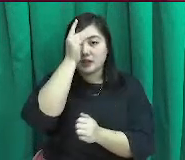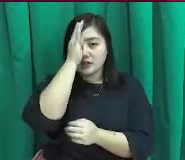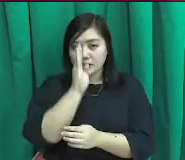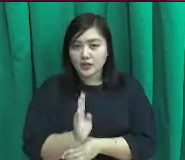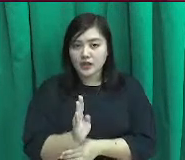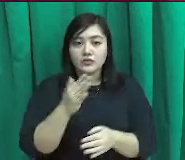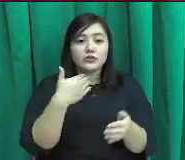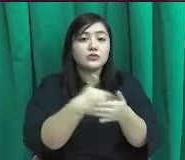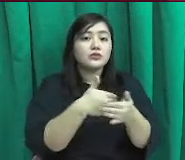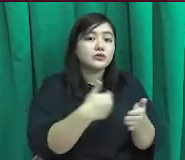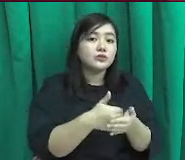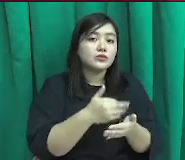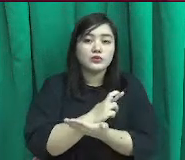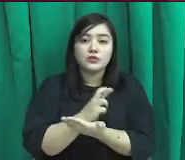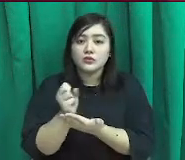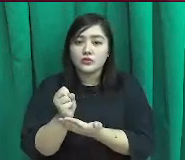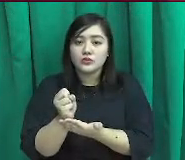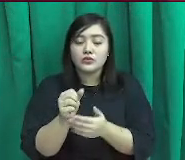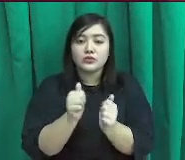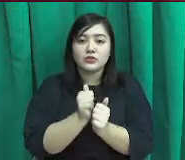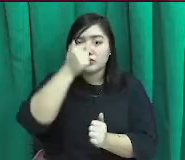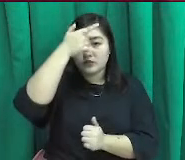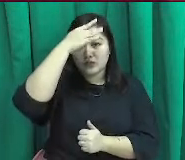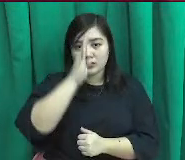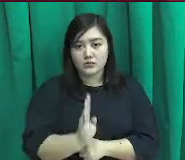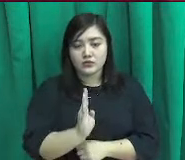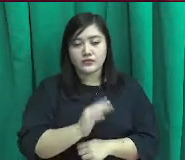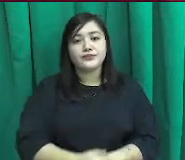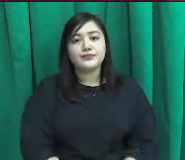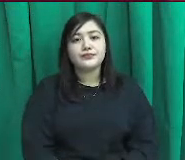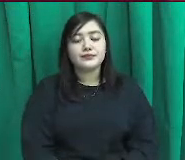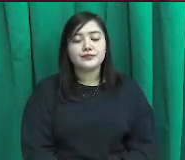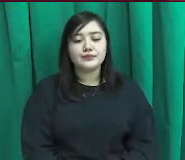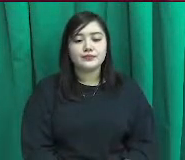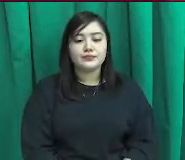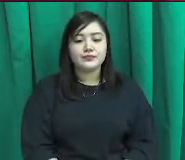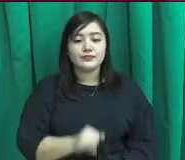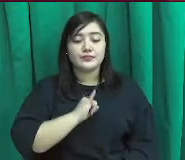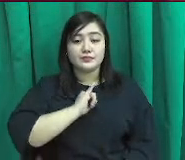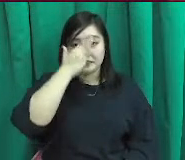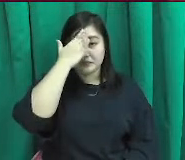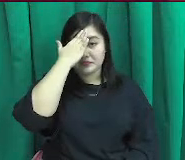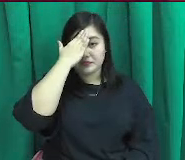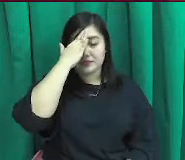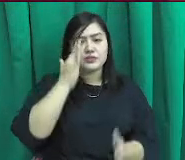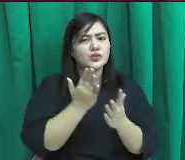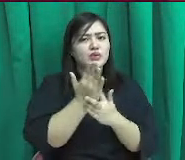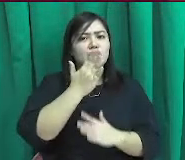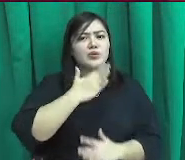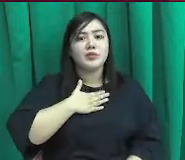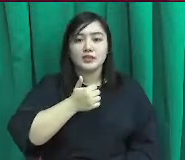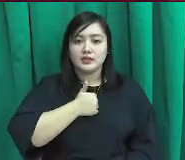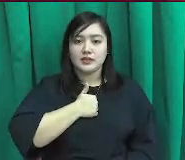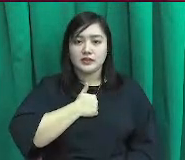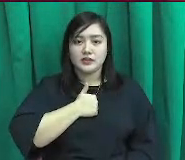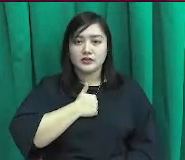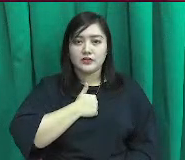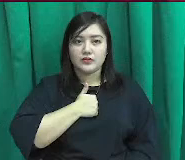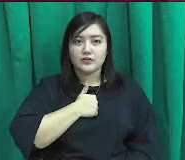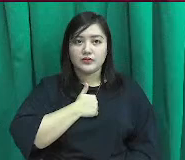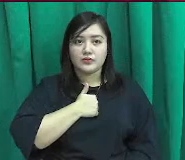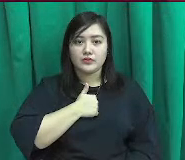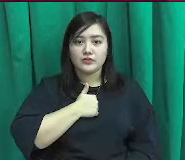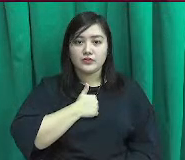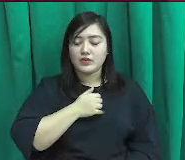intimate na relasyon natin sa Diyos. Yeah. And I know, by my own, kung sa sarili ko, hindi ko kayang makipag-communicate kahit